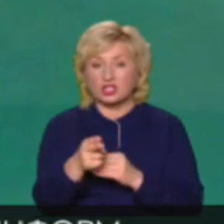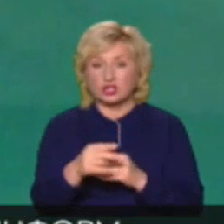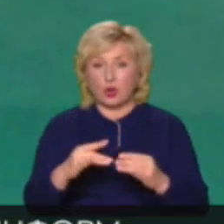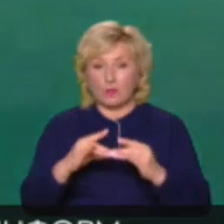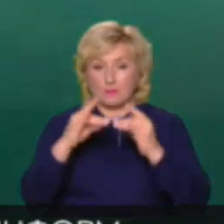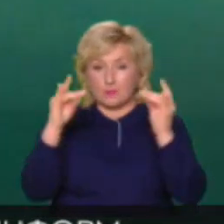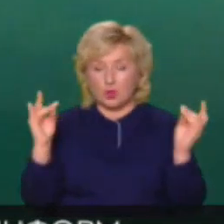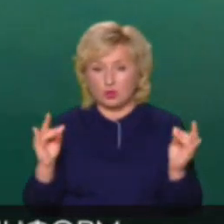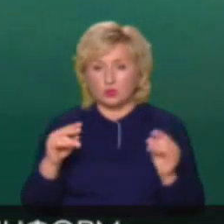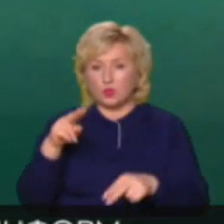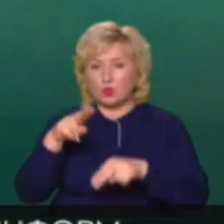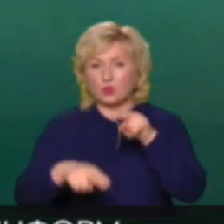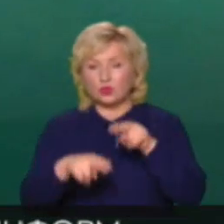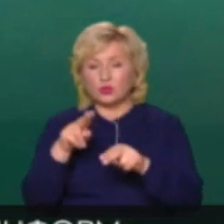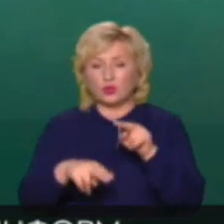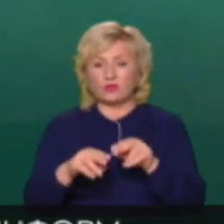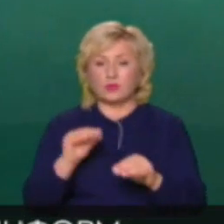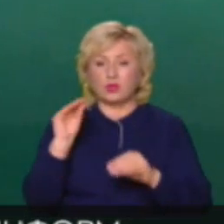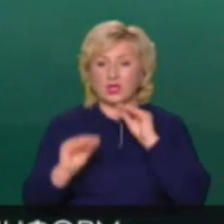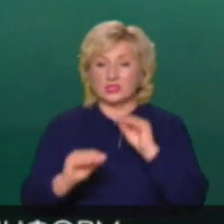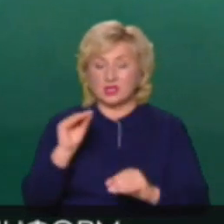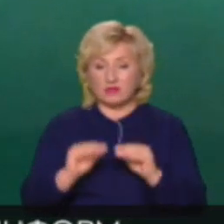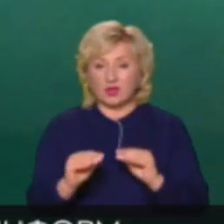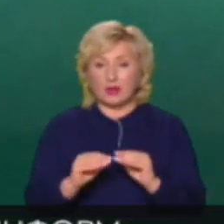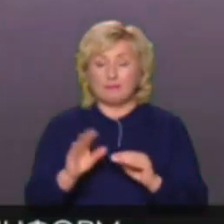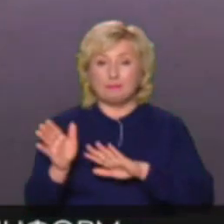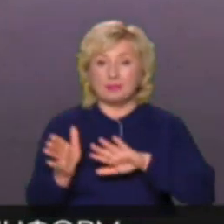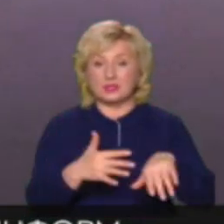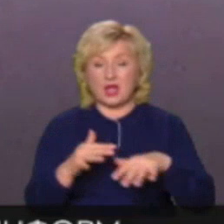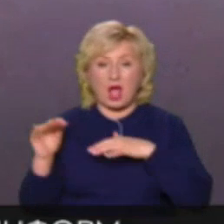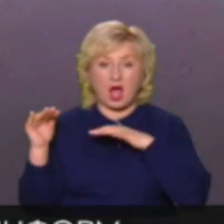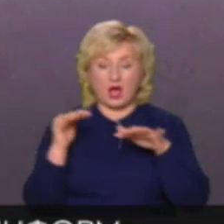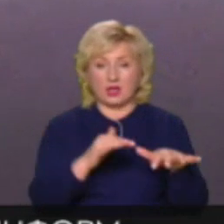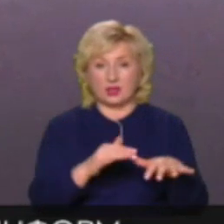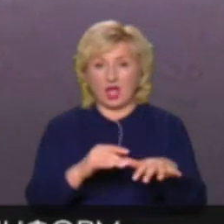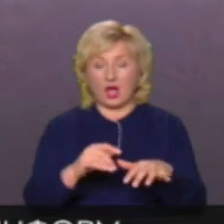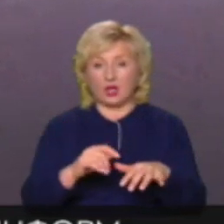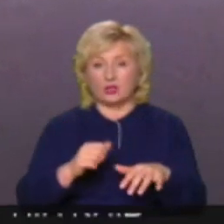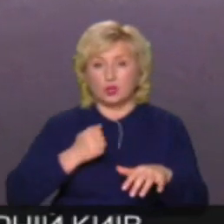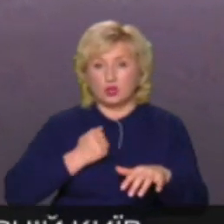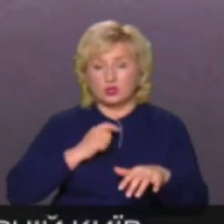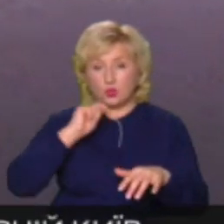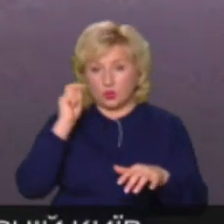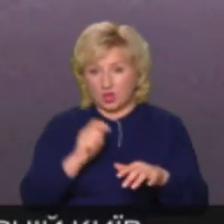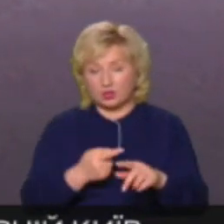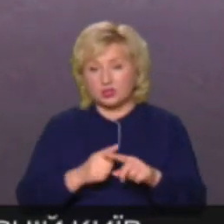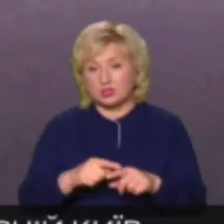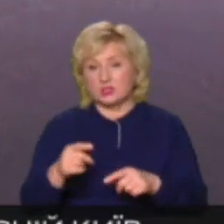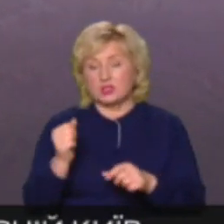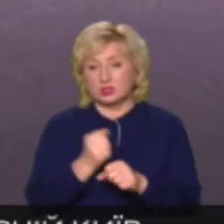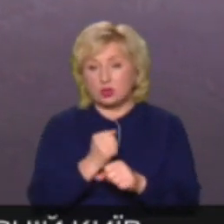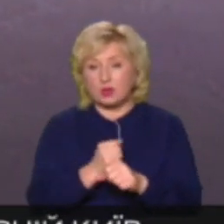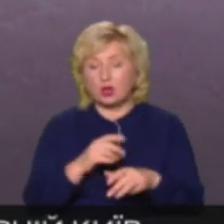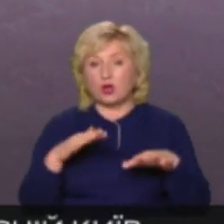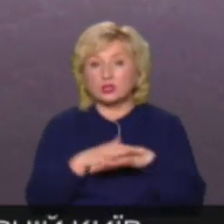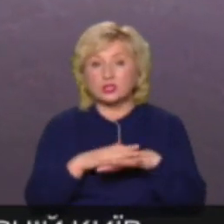понабудовували, понавигороджували, понаставили. І після атак Збройних сил України на Кримський міст от все це зробили. Розраховували,